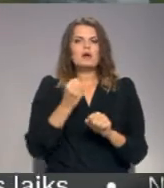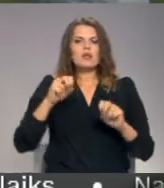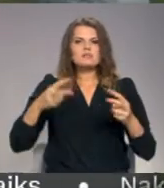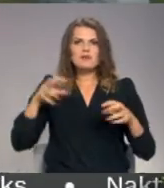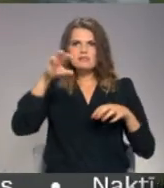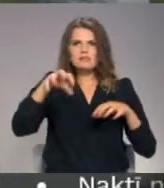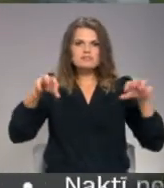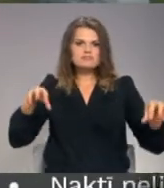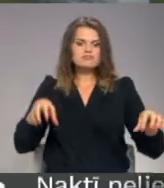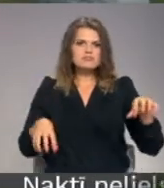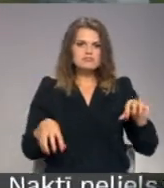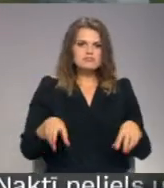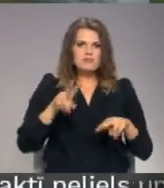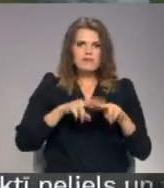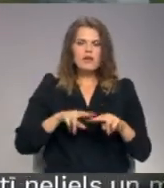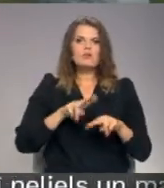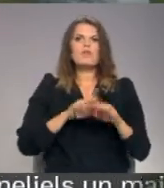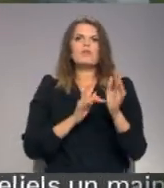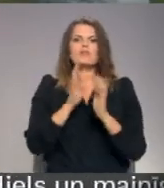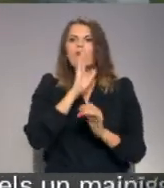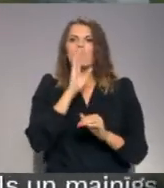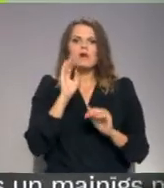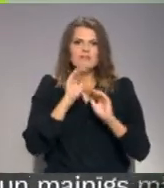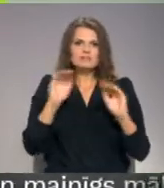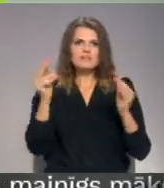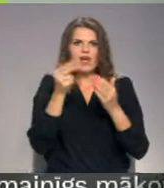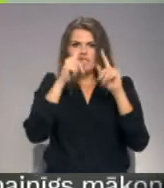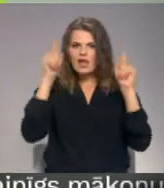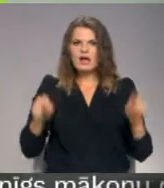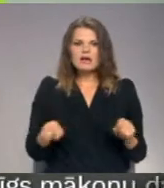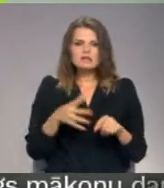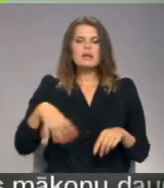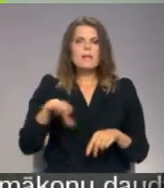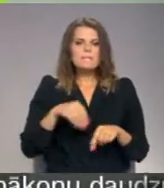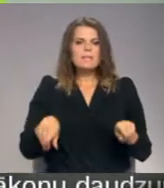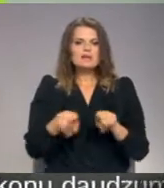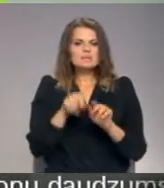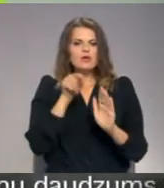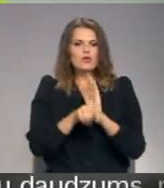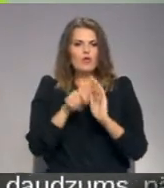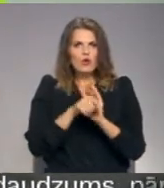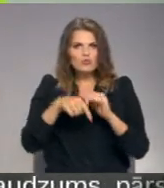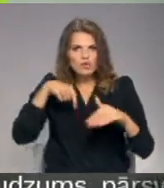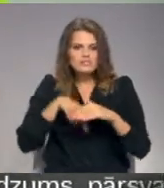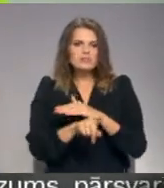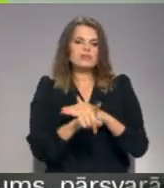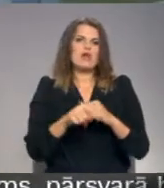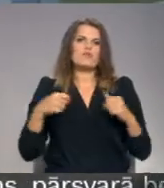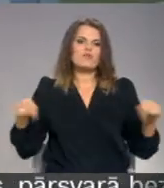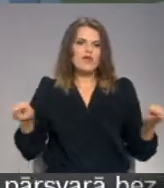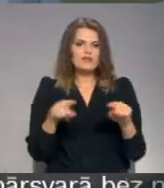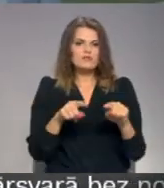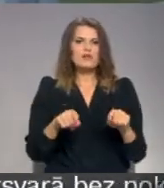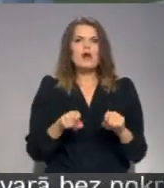pie avotiņa un pie Dievmātes svētgleznes. Mēs arī kontrolēsim ieeju bazilikas teritorijā.